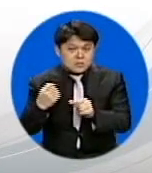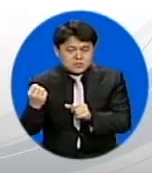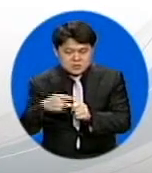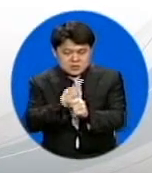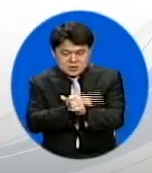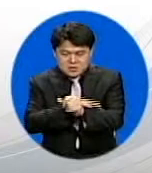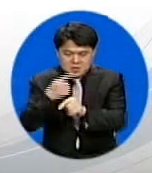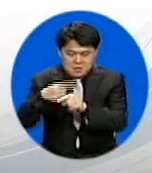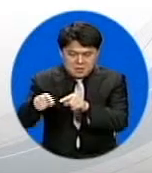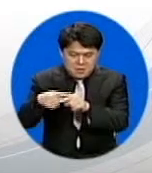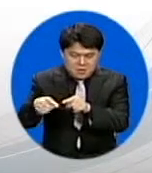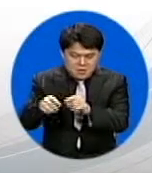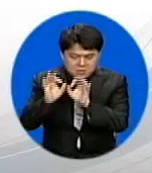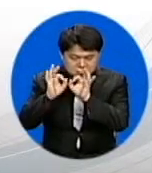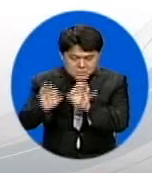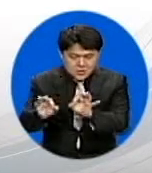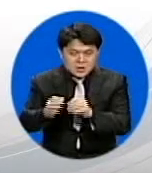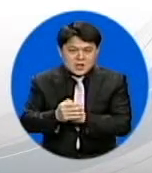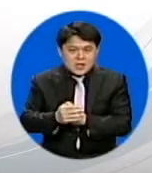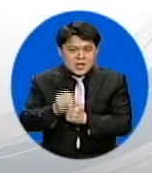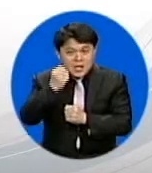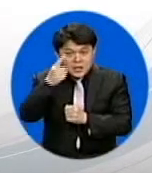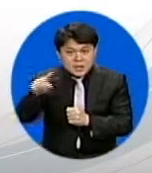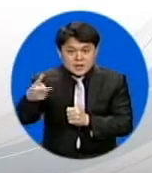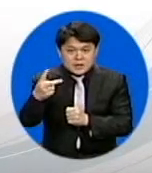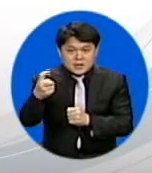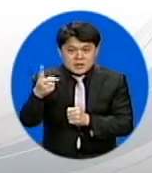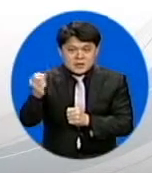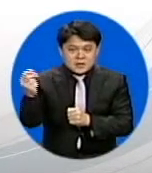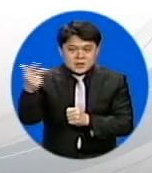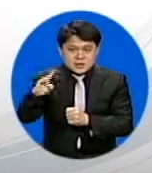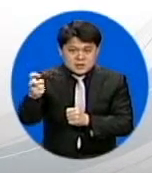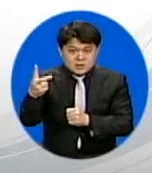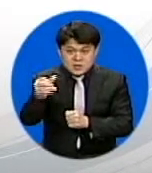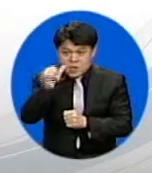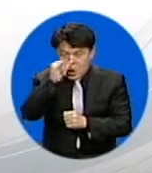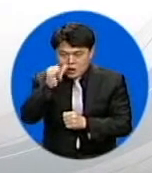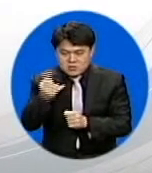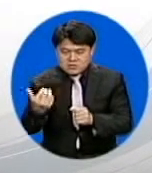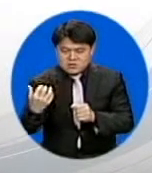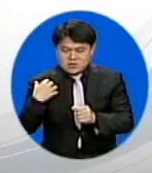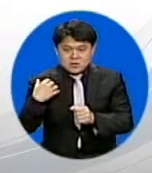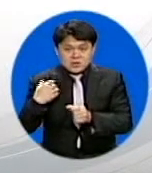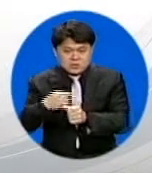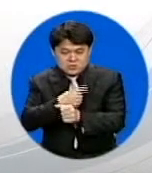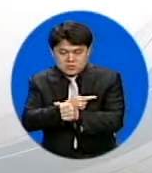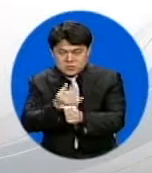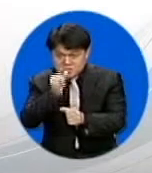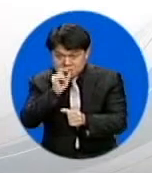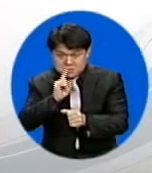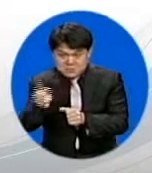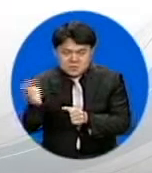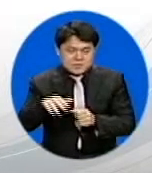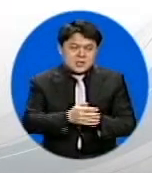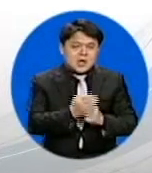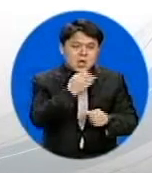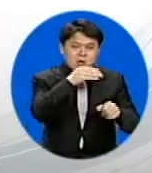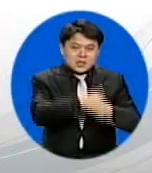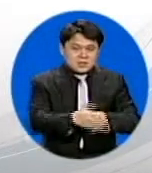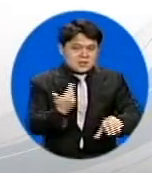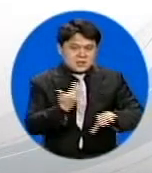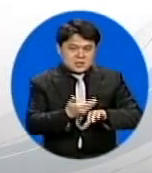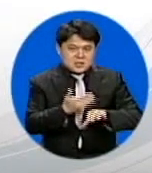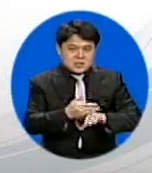능력 판정 기준 같은 경우 211만 7,022원이지만 서울형 기초보장제도의 경우 1인 가구의